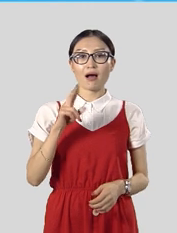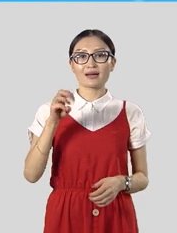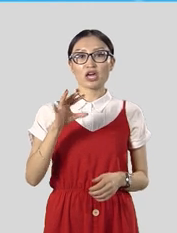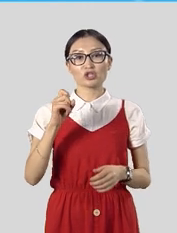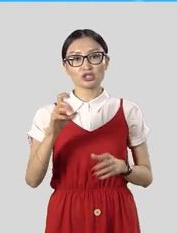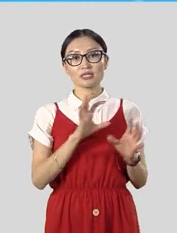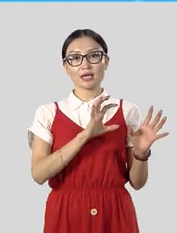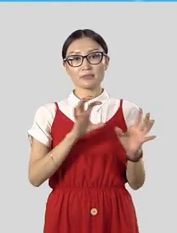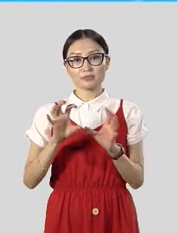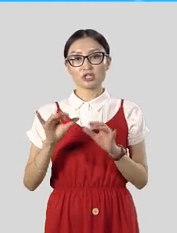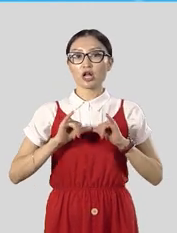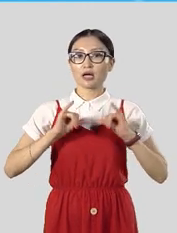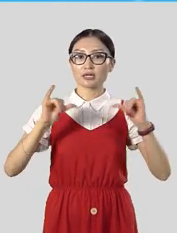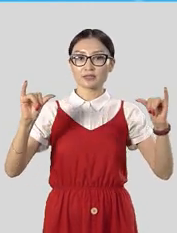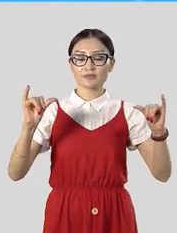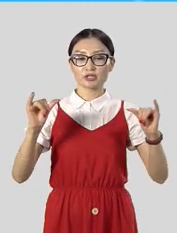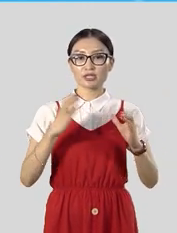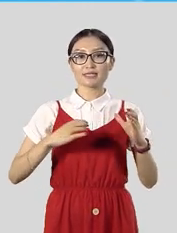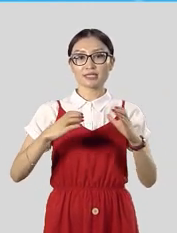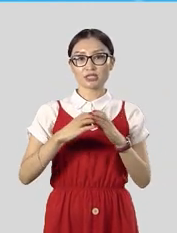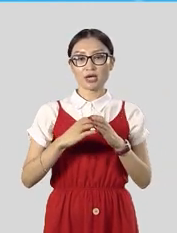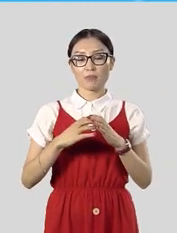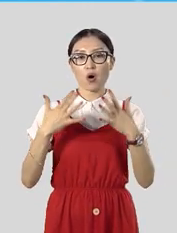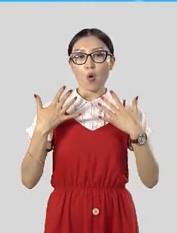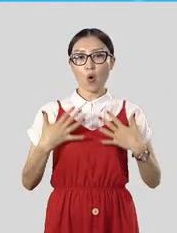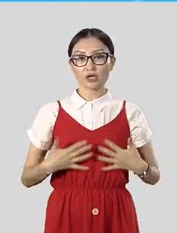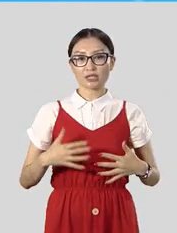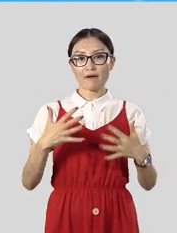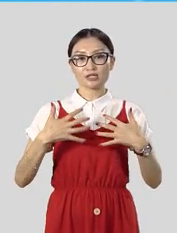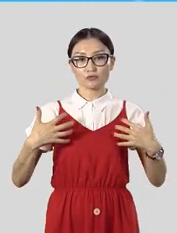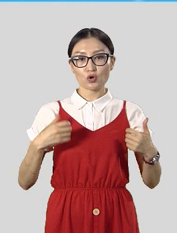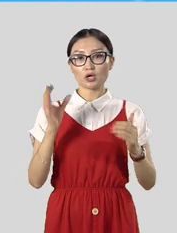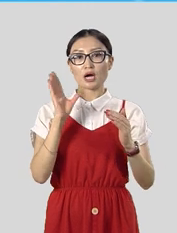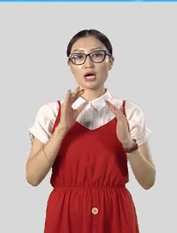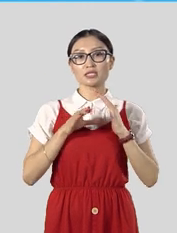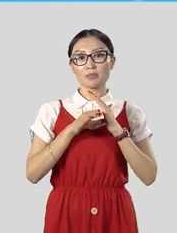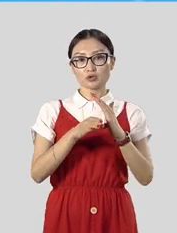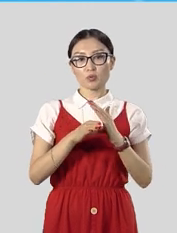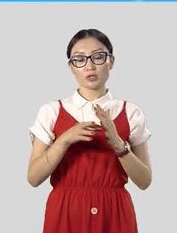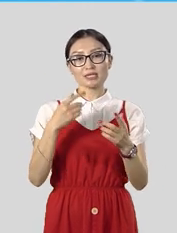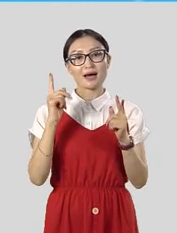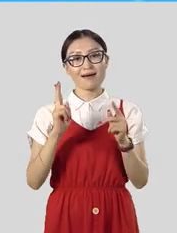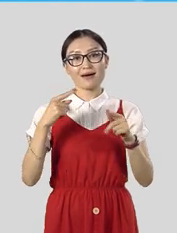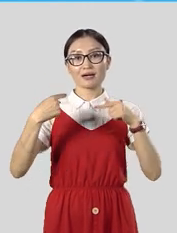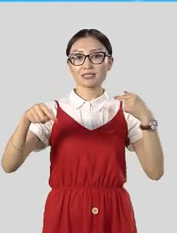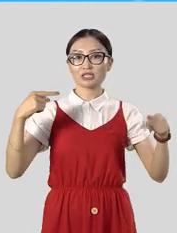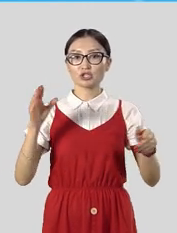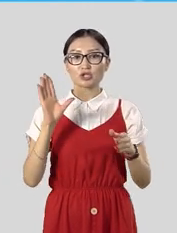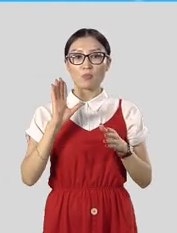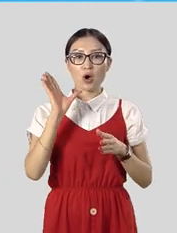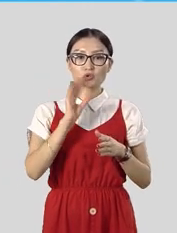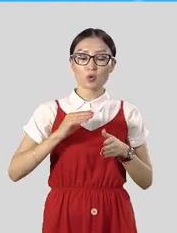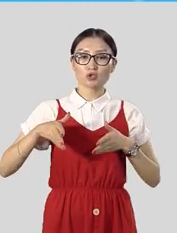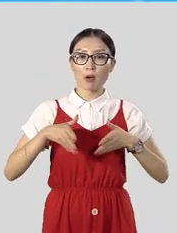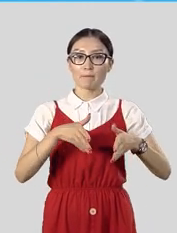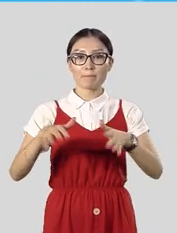Многоклеточность обеспечила развитие системы органов животных, способность к различным способам